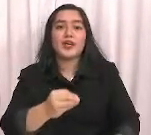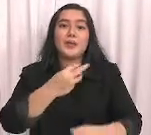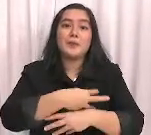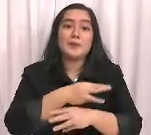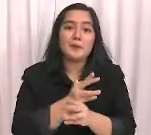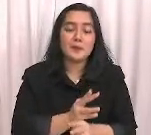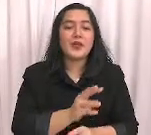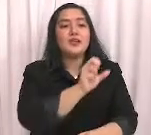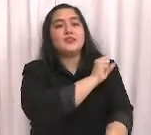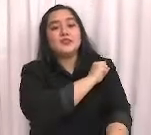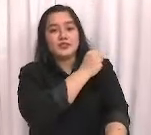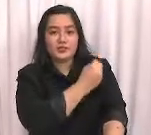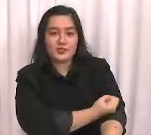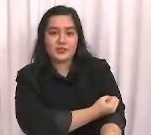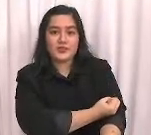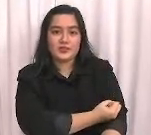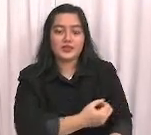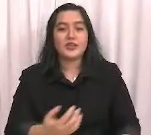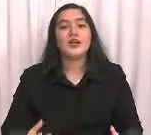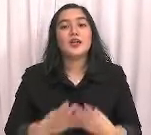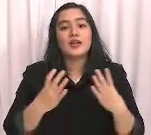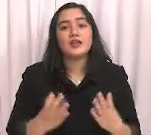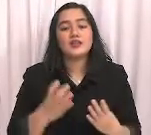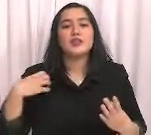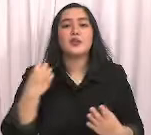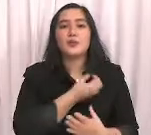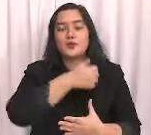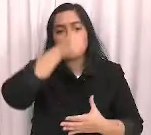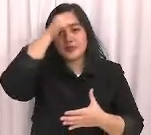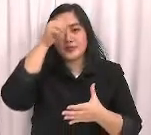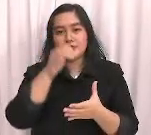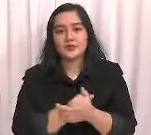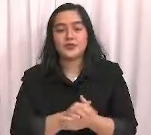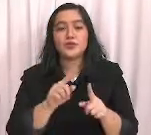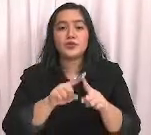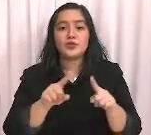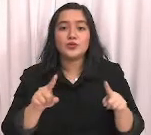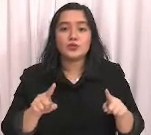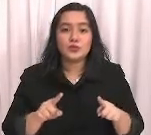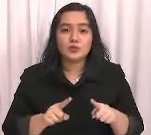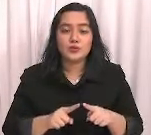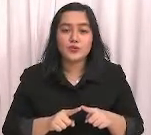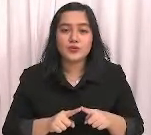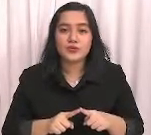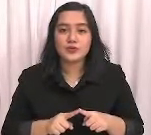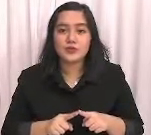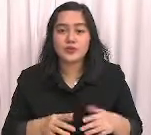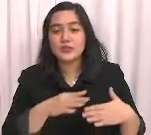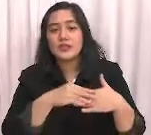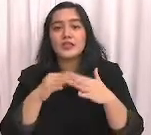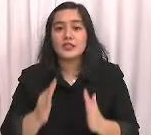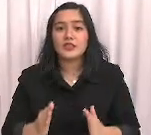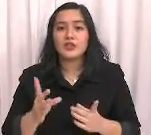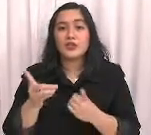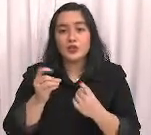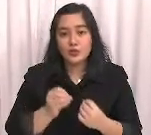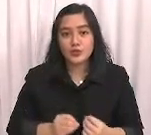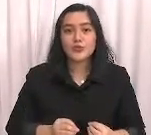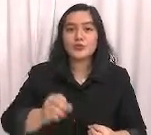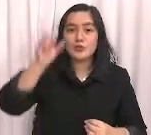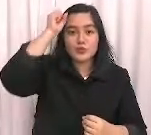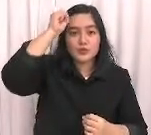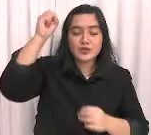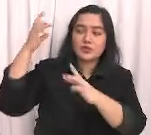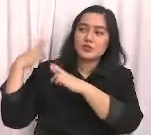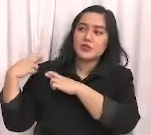to do his part as the head and authority in our family, not taking advantage of their weaknesses. Amen.